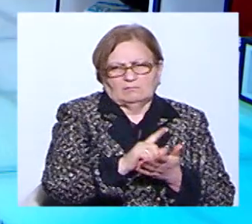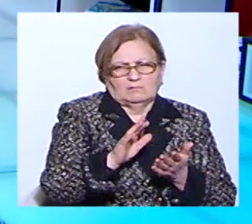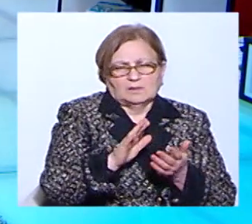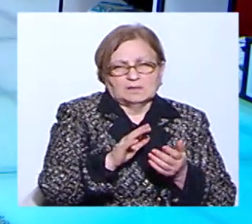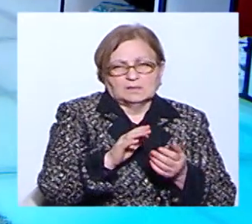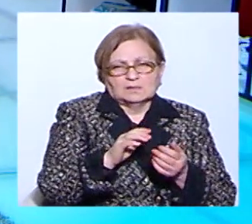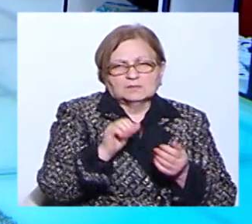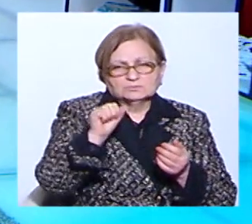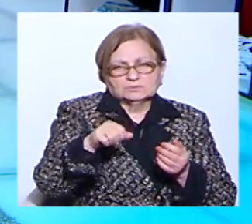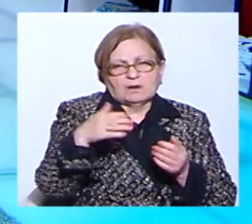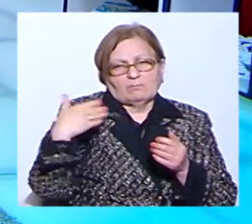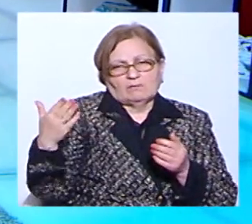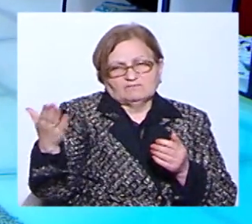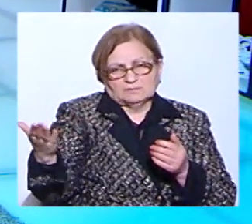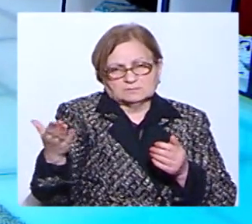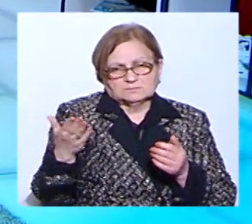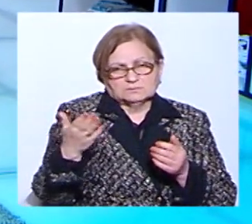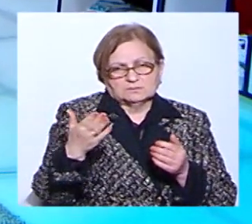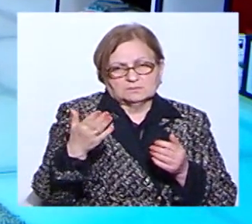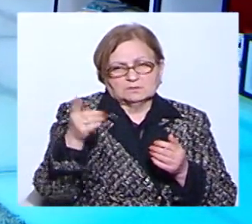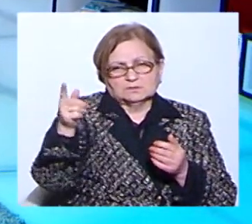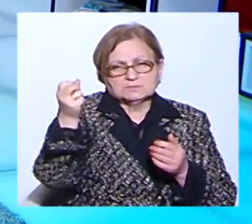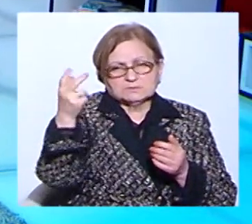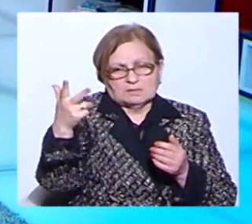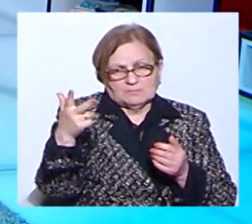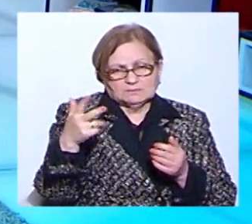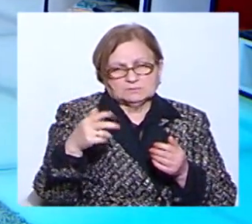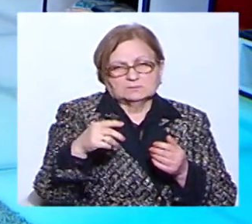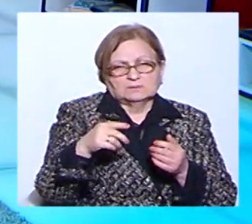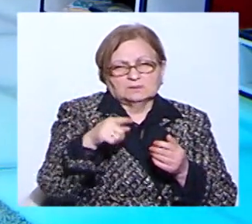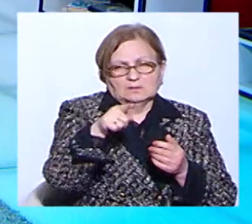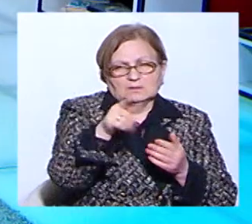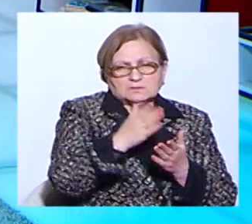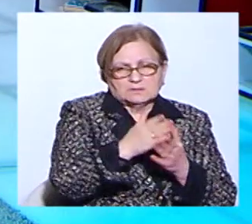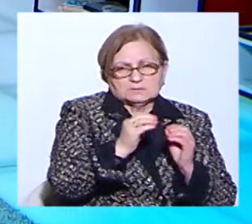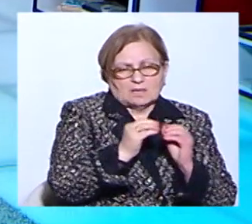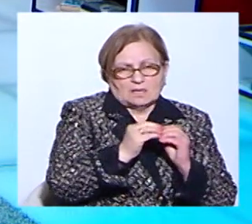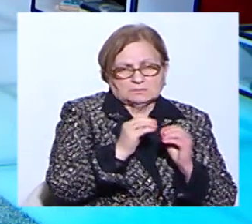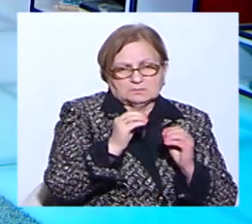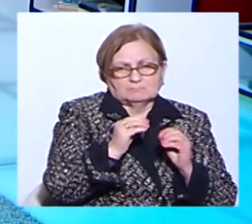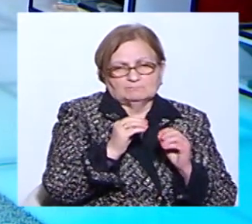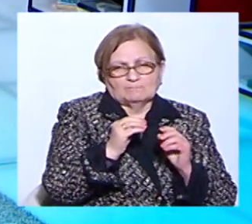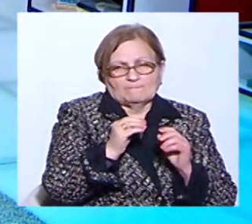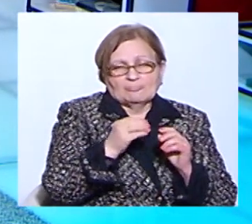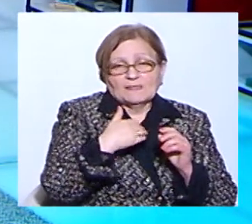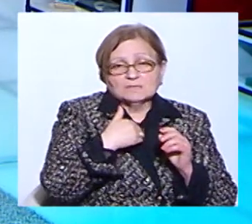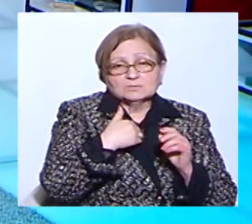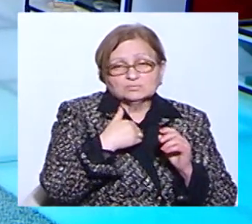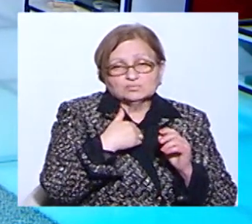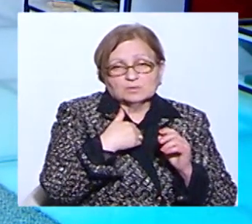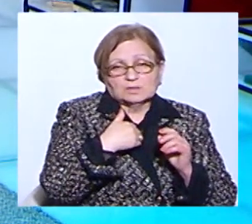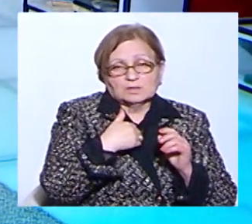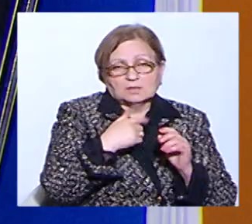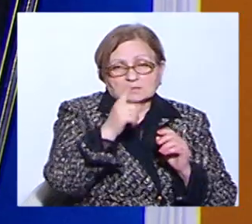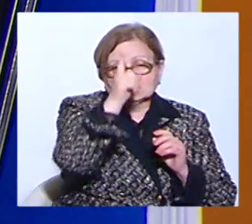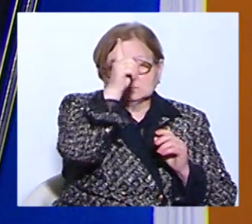იყოს ფერდი. ეს არის 13, ეს არის 10. ჩვენ რო აი წარმოვიდგინეთ, რომ ეს